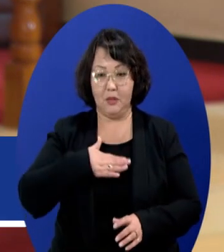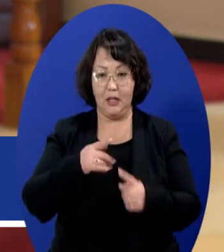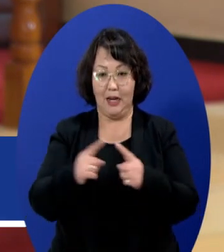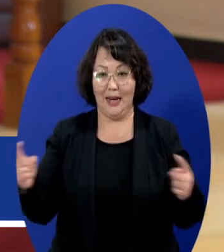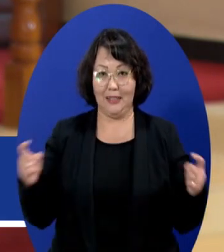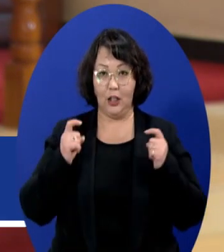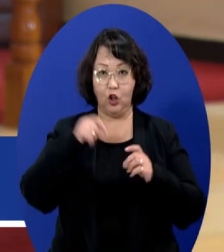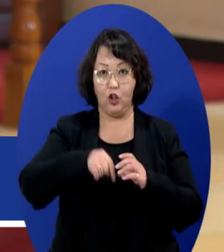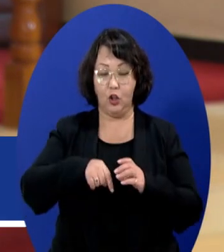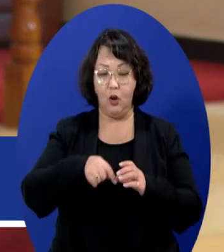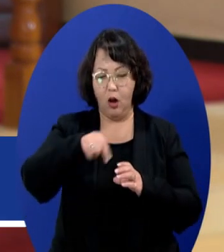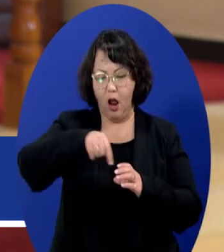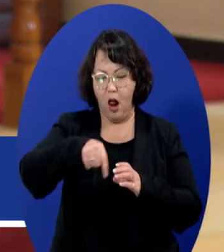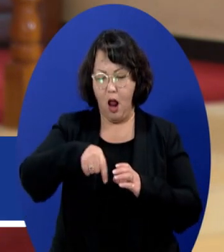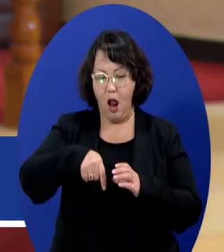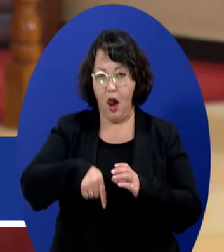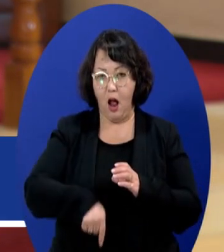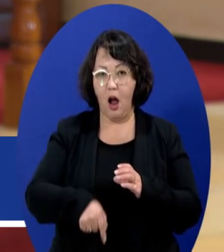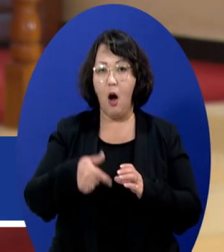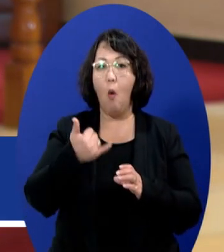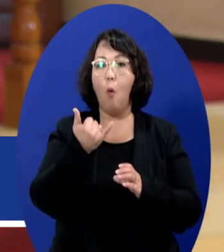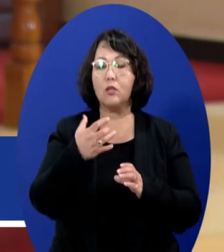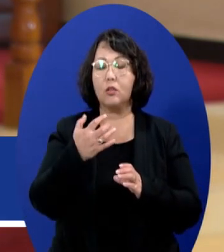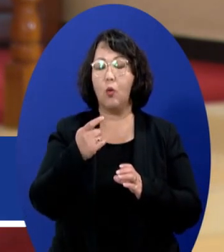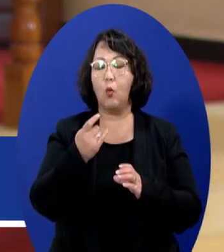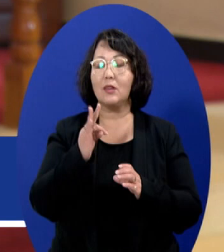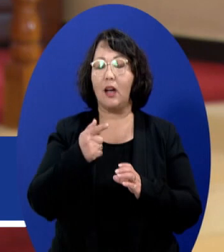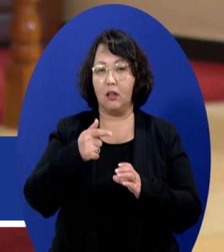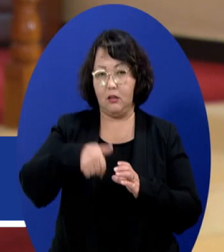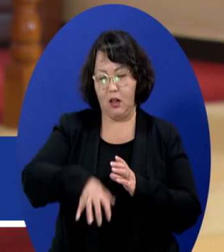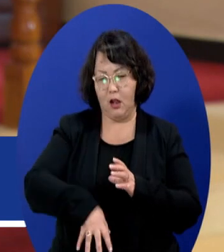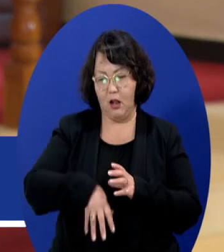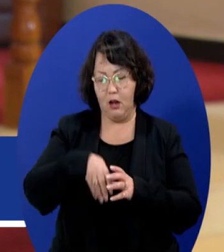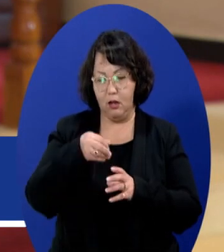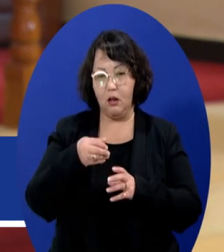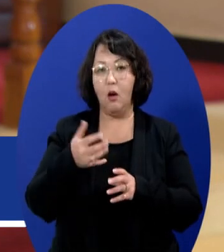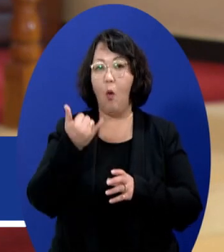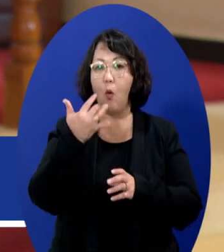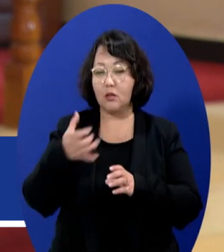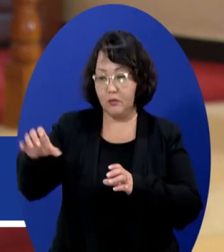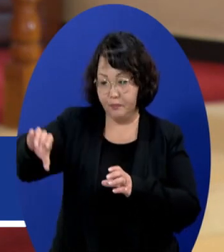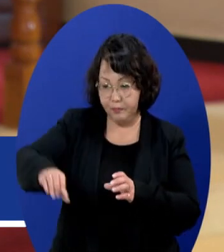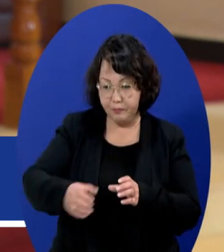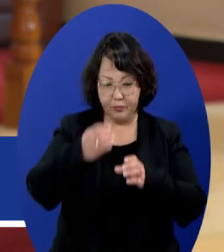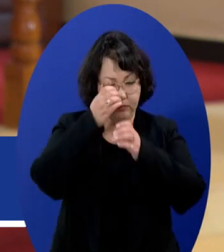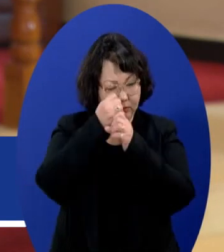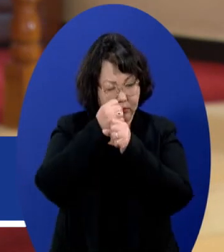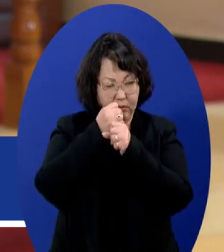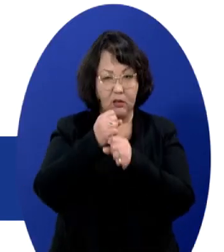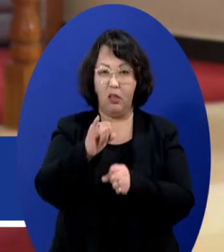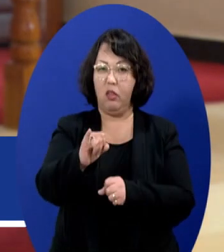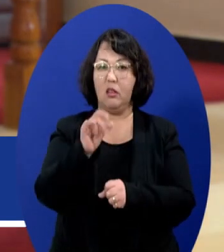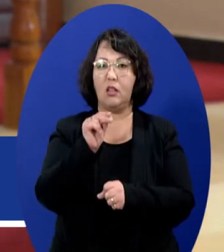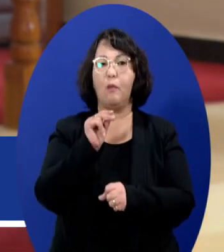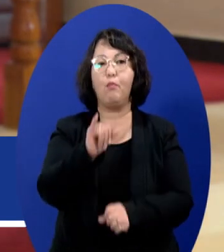ус нь стандартын шаардлага хангахгүй тийм одоо хотгуудын усны их үсвэр бол маш их